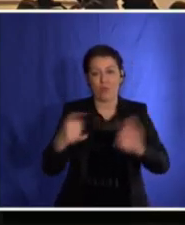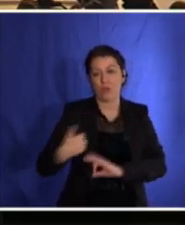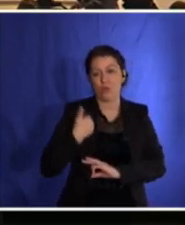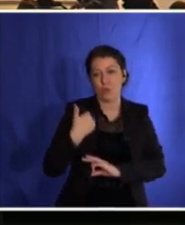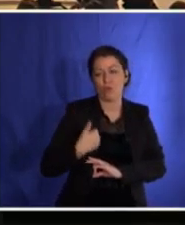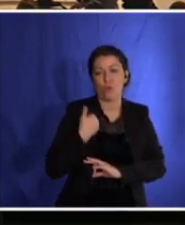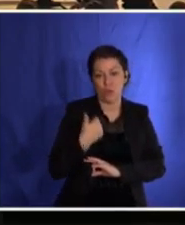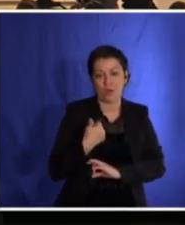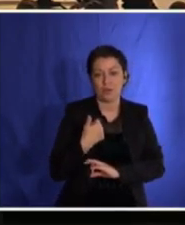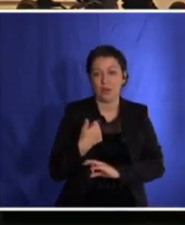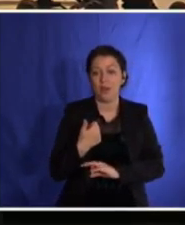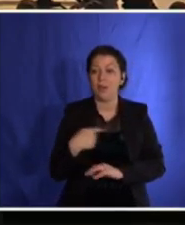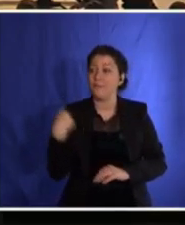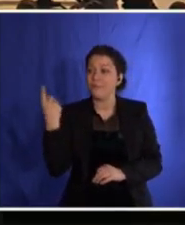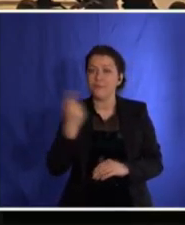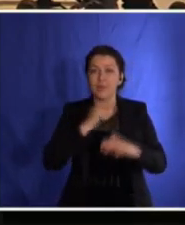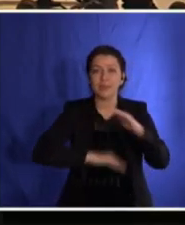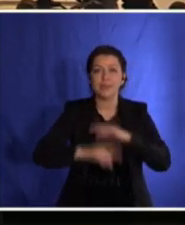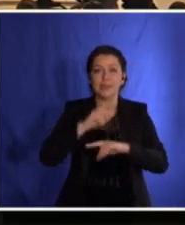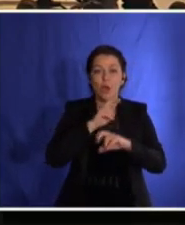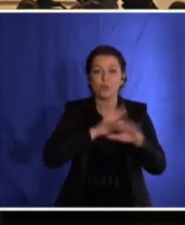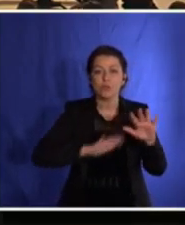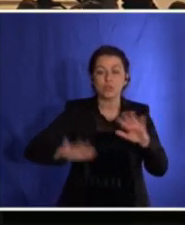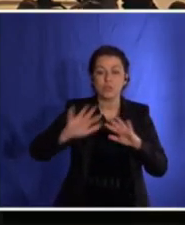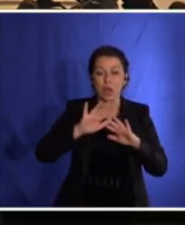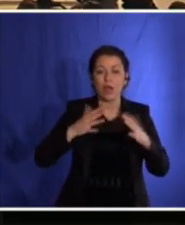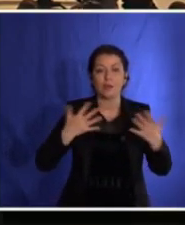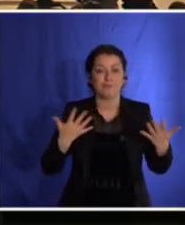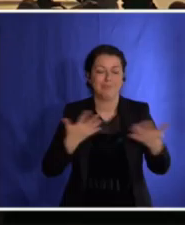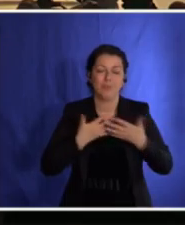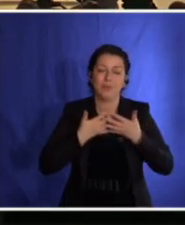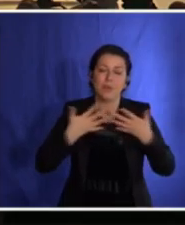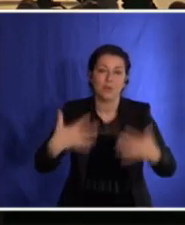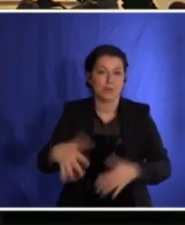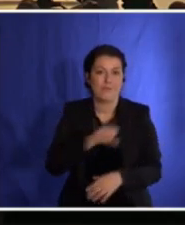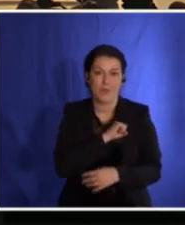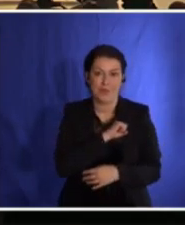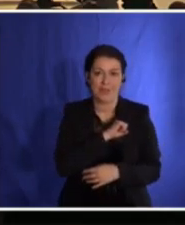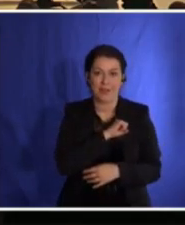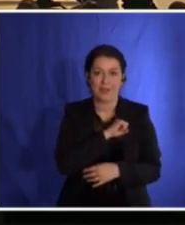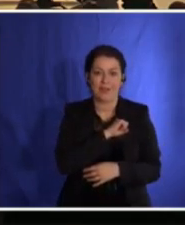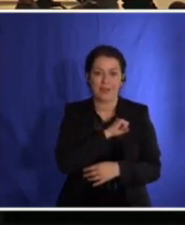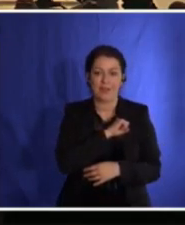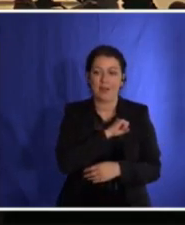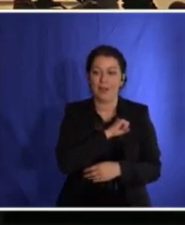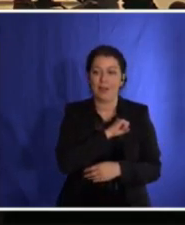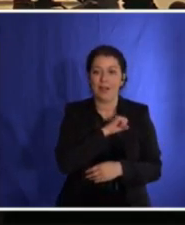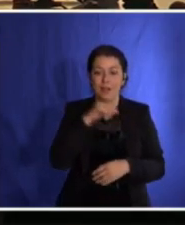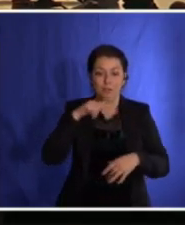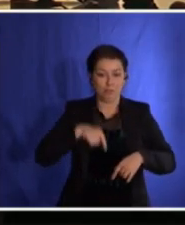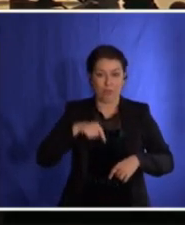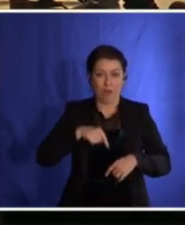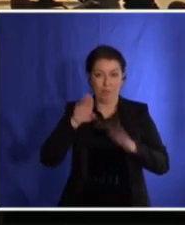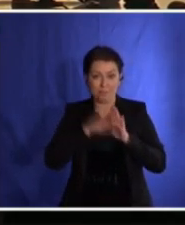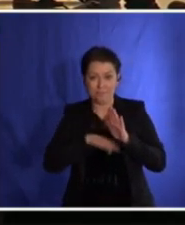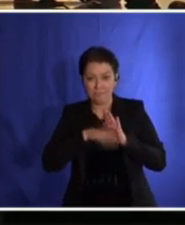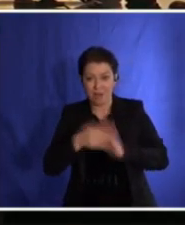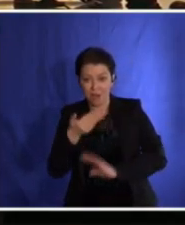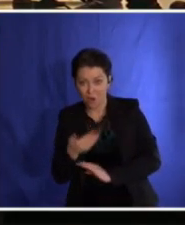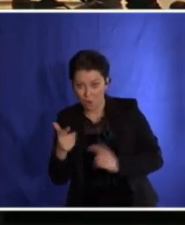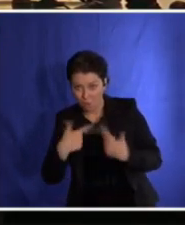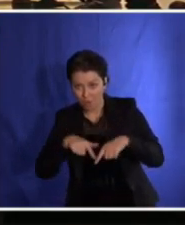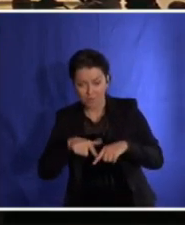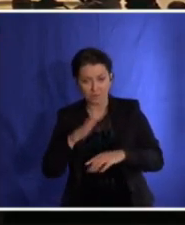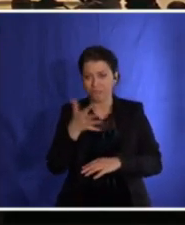Wir in Niederösterreich, wir haben überhaupt einen ungeheuren Vorteil. Wir sind ja kein Billiglohnland, damit können wir nicht